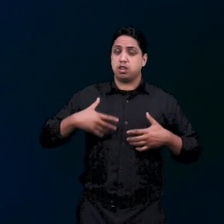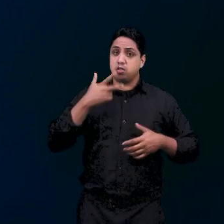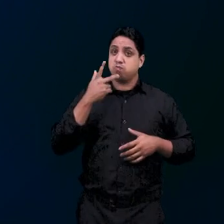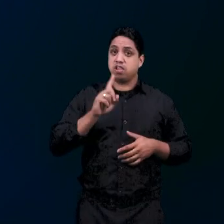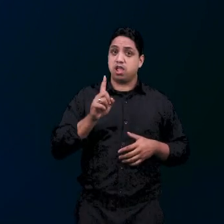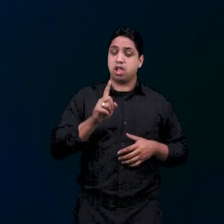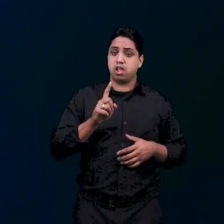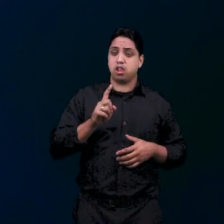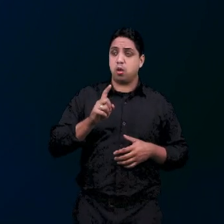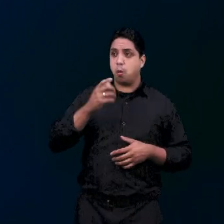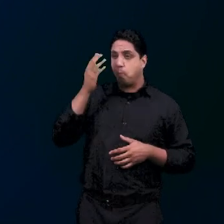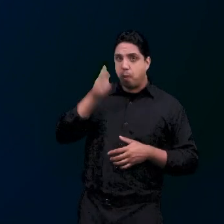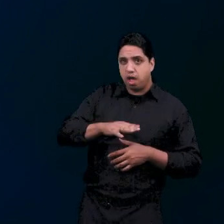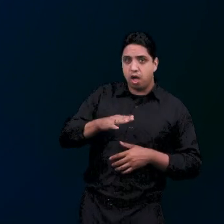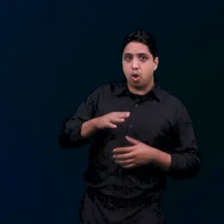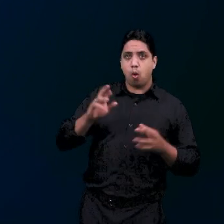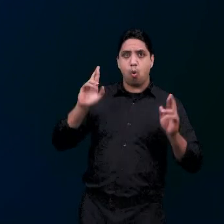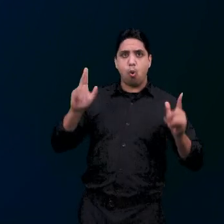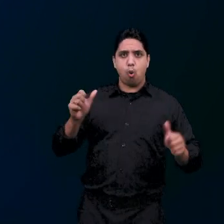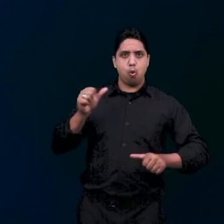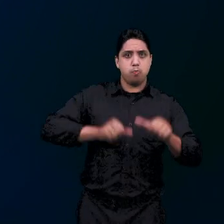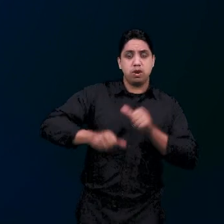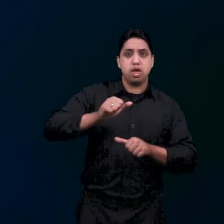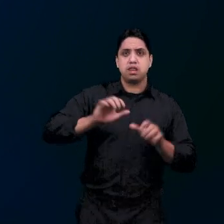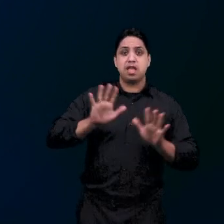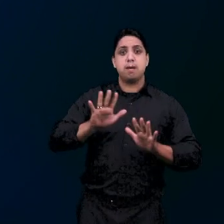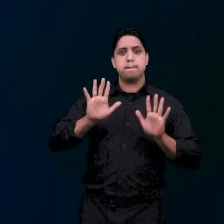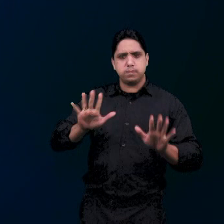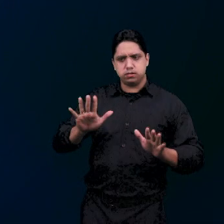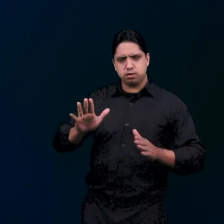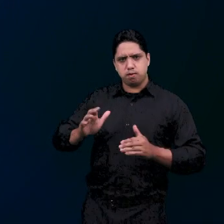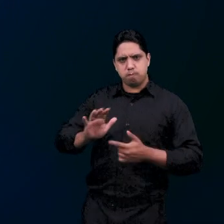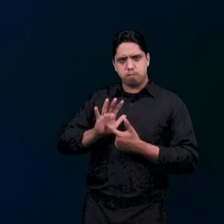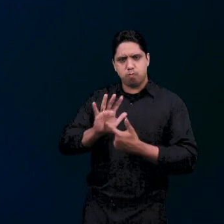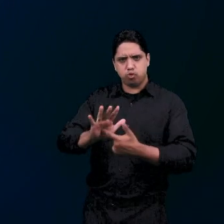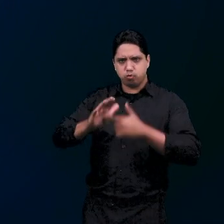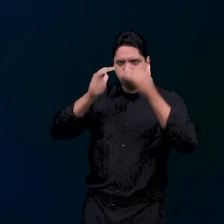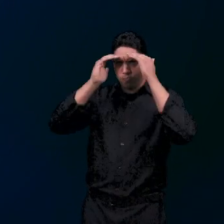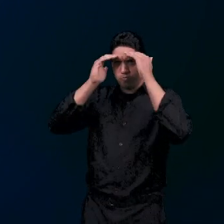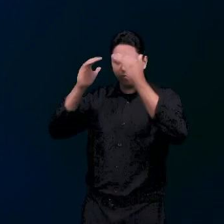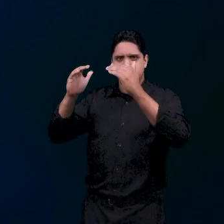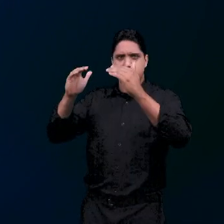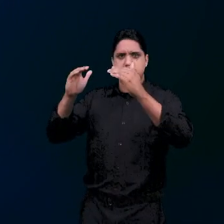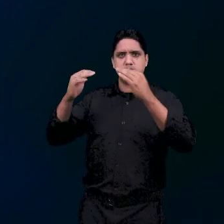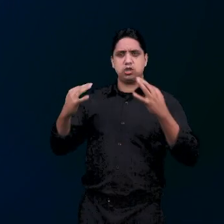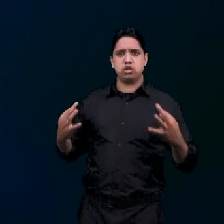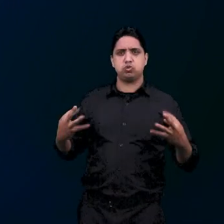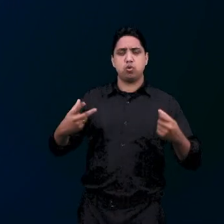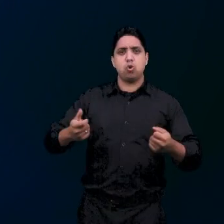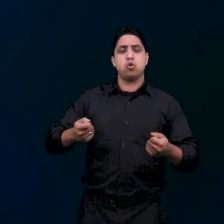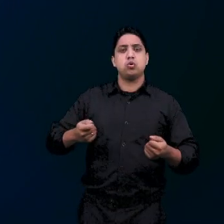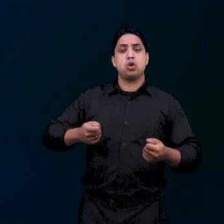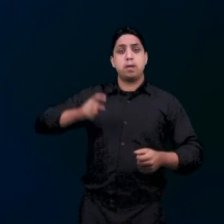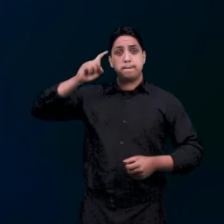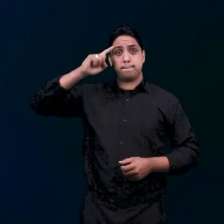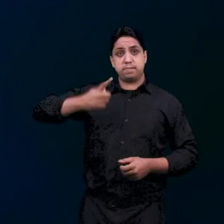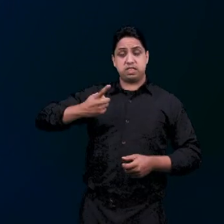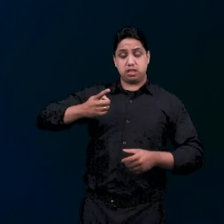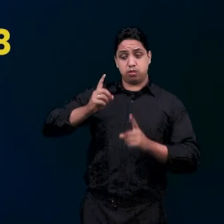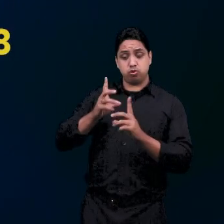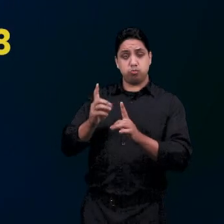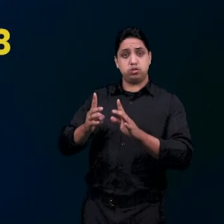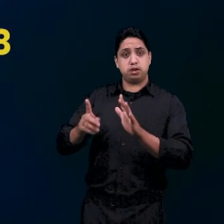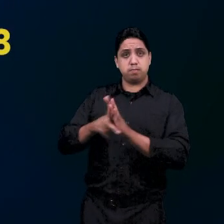vérité, ne pas contradiction, en montrant toute bonne